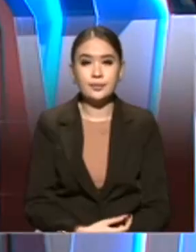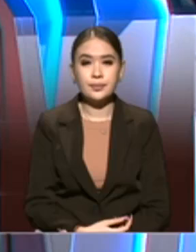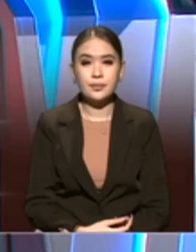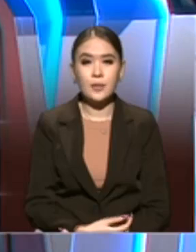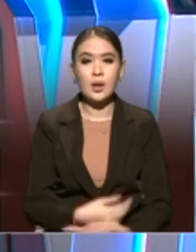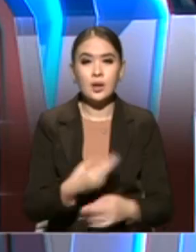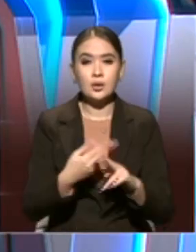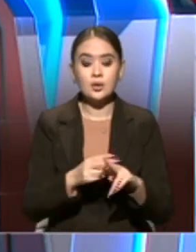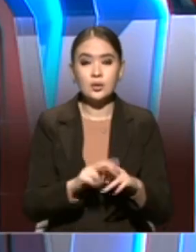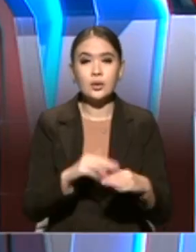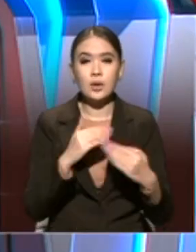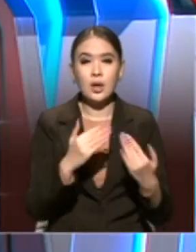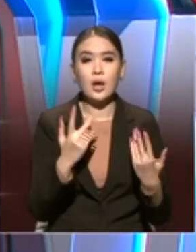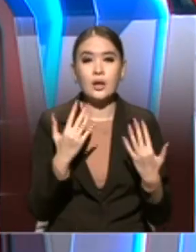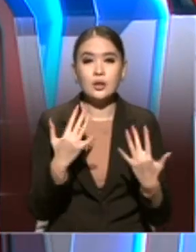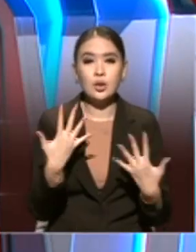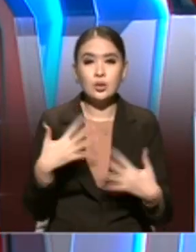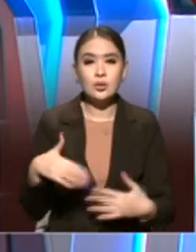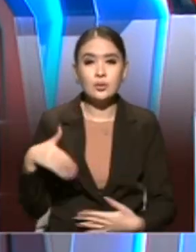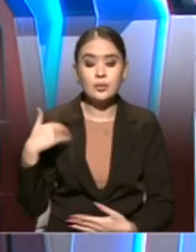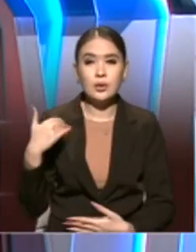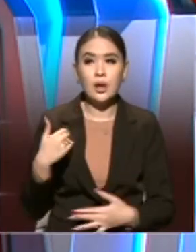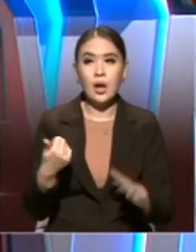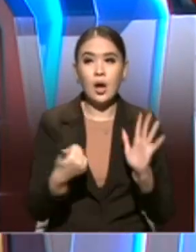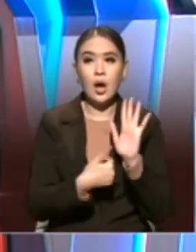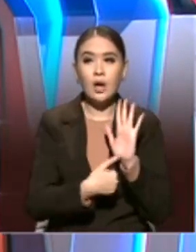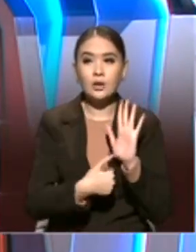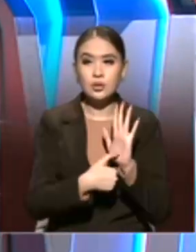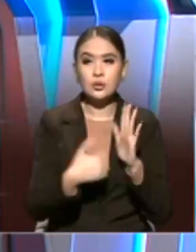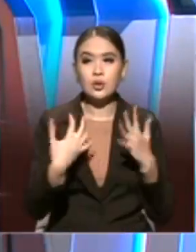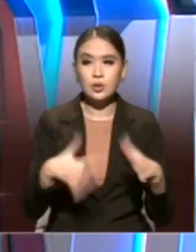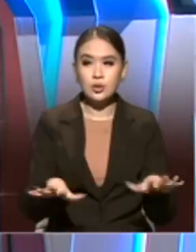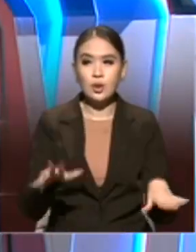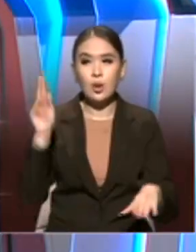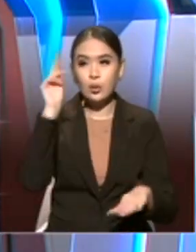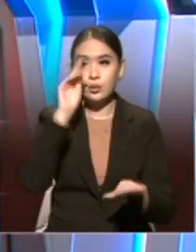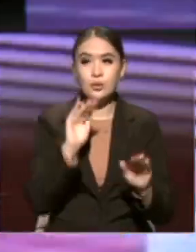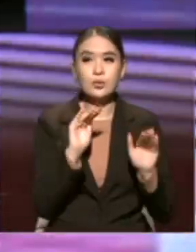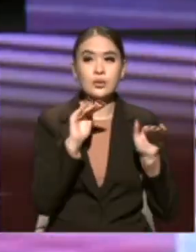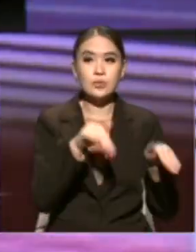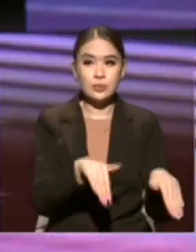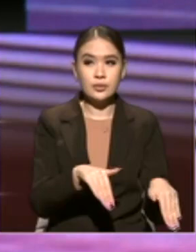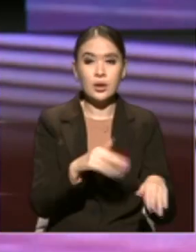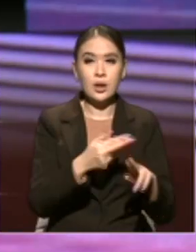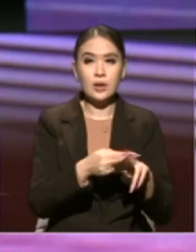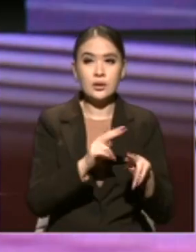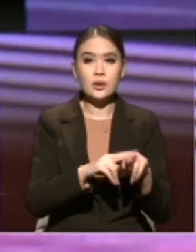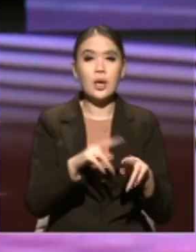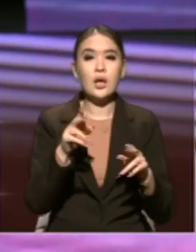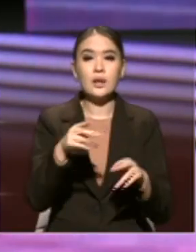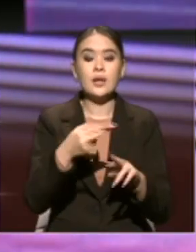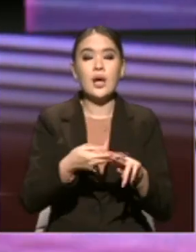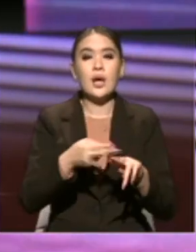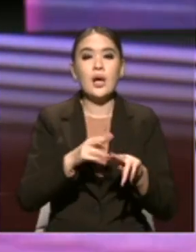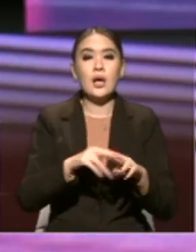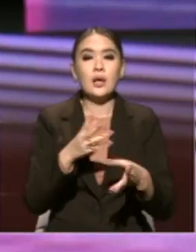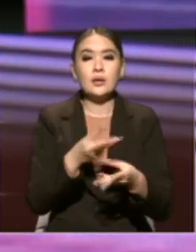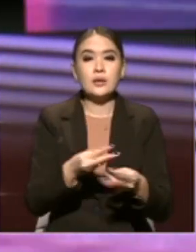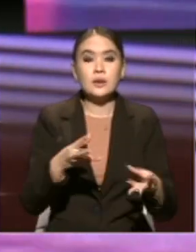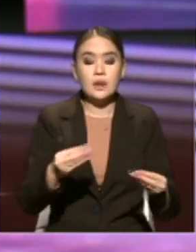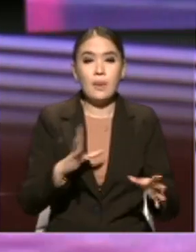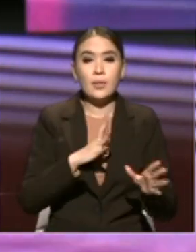берілді. Соның қанша пайдаланды мүмкіндікті? 600 пайдаланды. 600 біз айтып отырмыз жаңаға. Бұл көктемгі шақырылым. Яғни ал